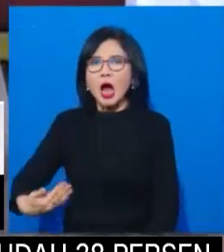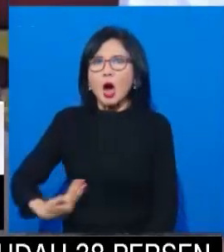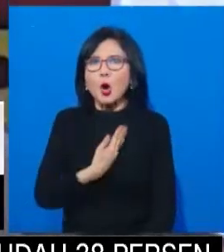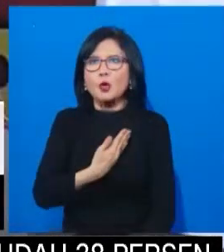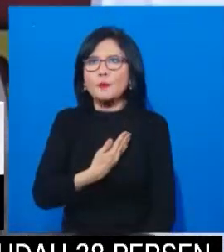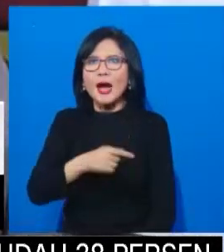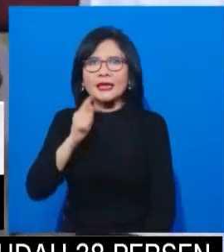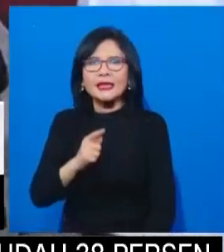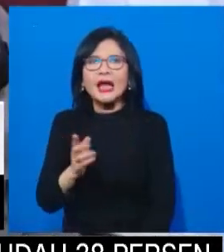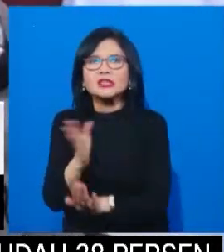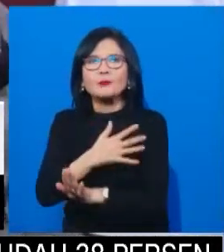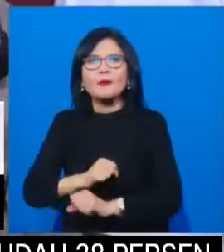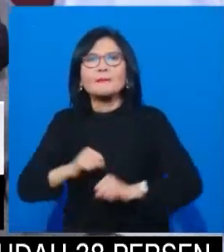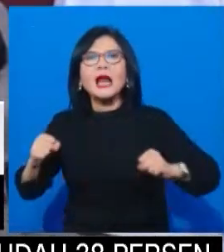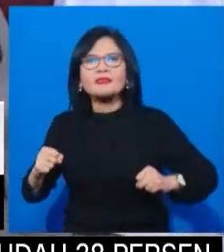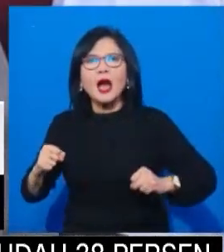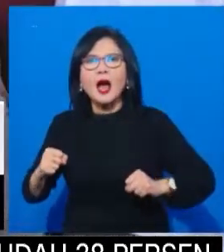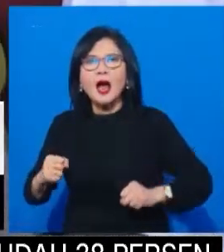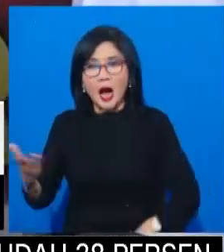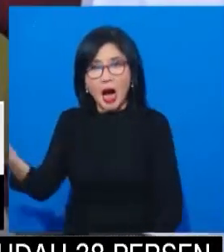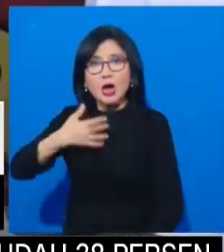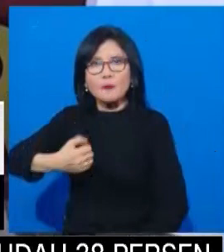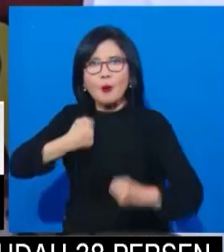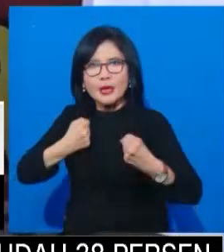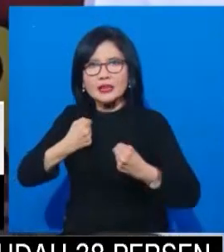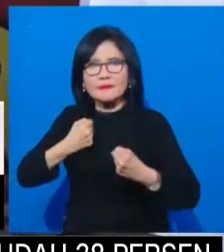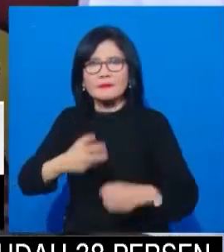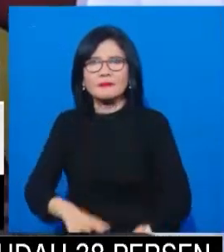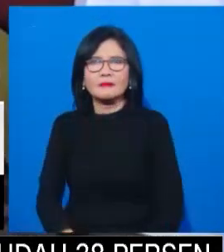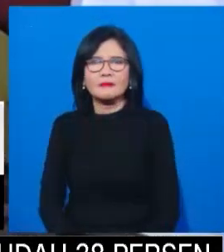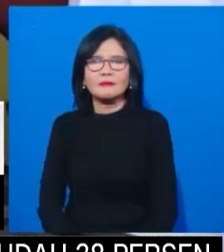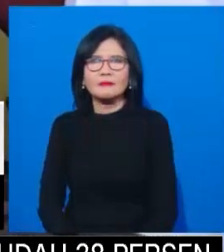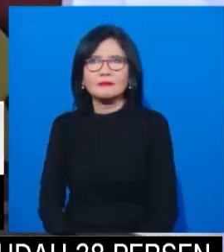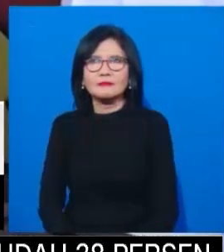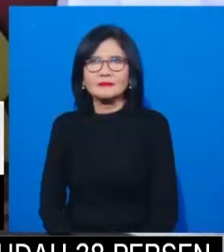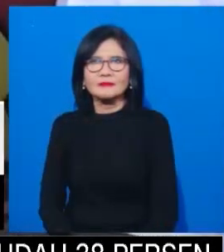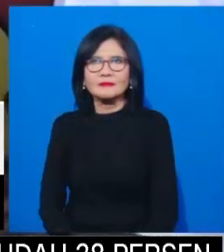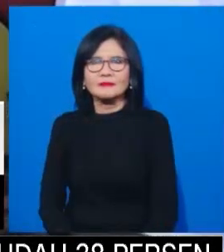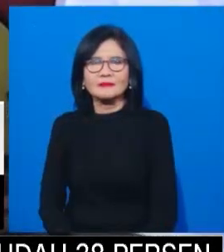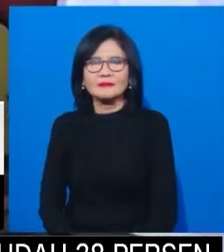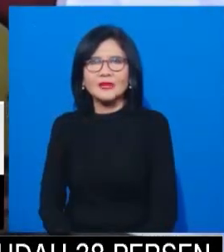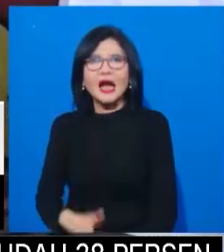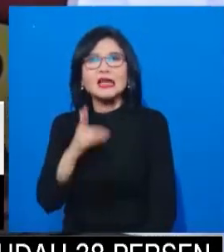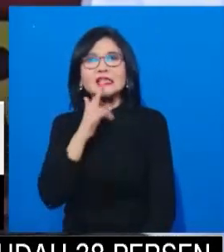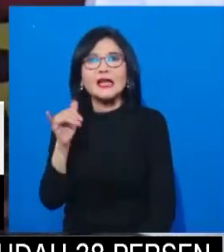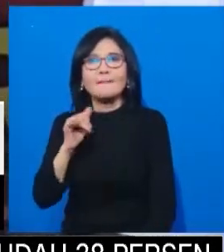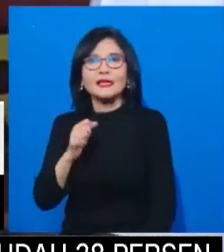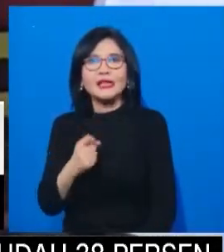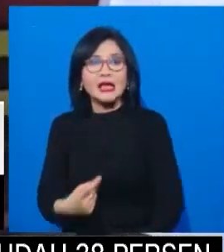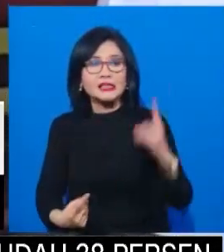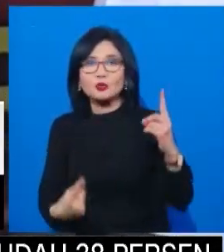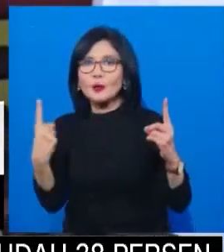memang awalnya juga menantang dari si pelaku ini untuk ya seolah-olah duel lah ya. Satu lawan